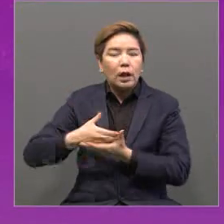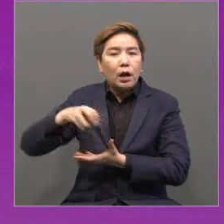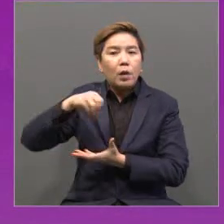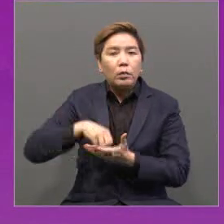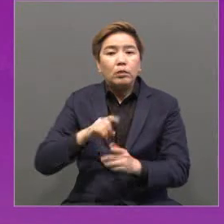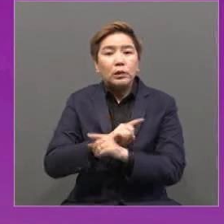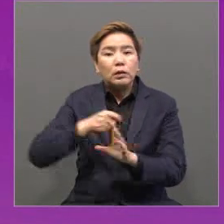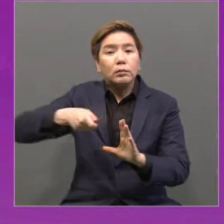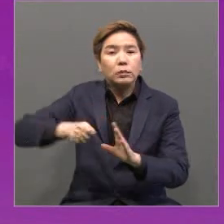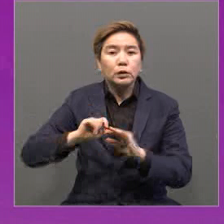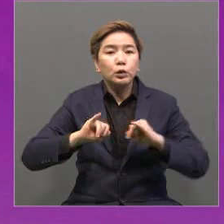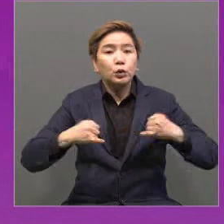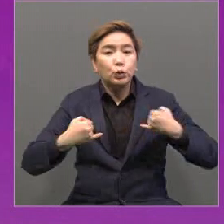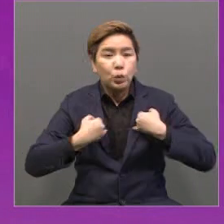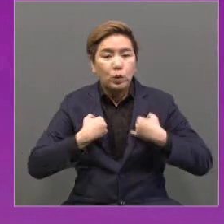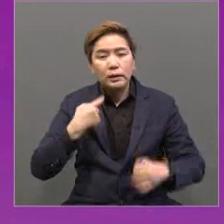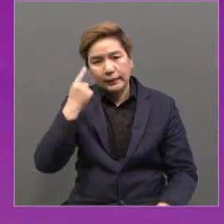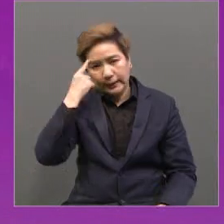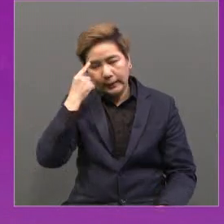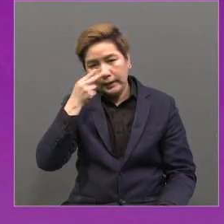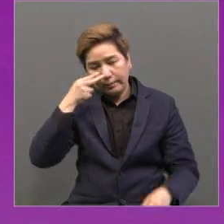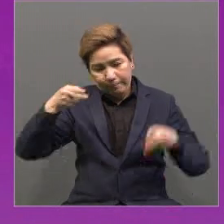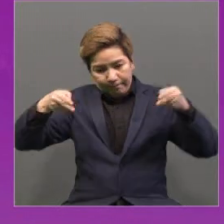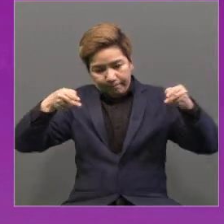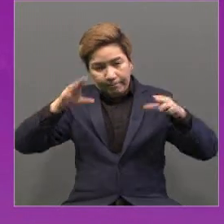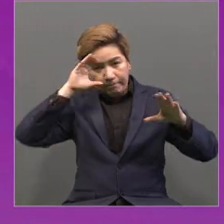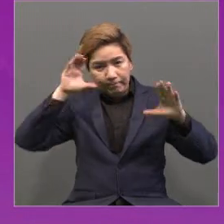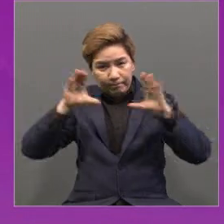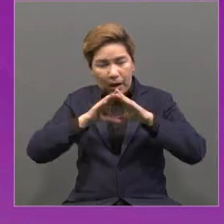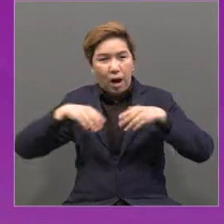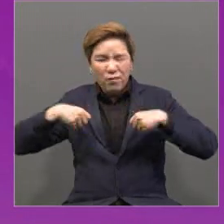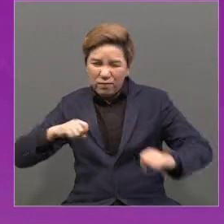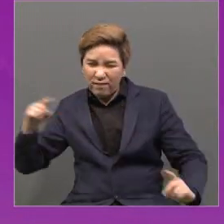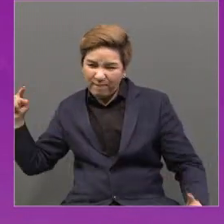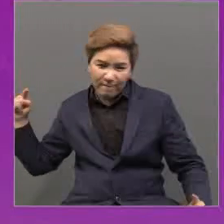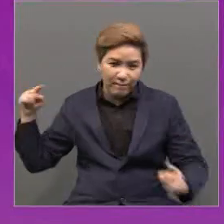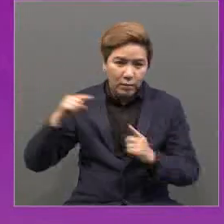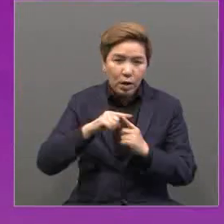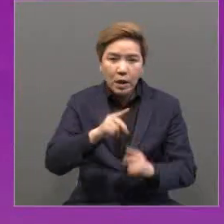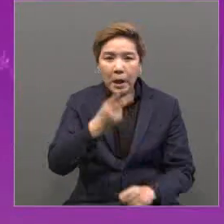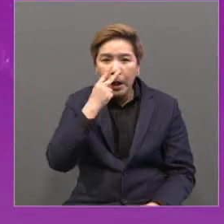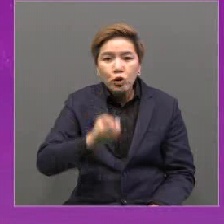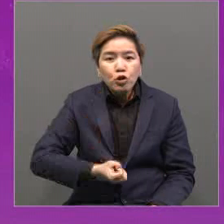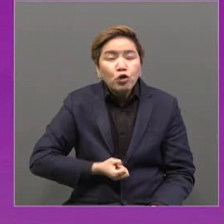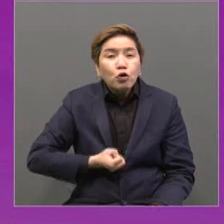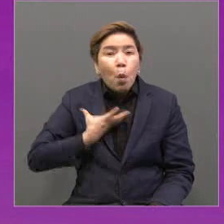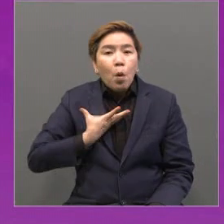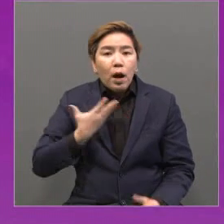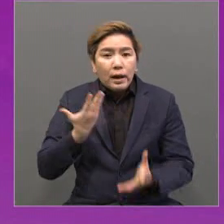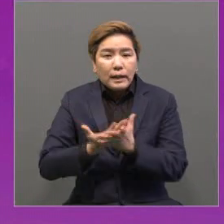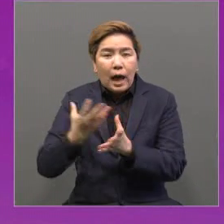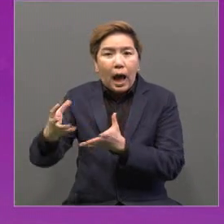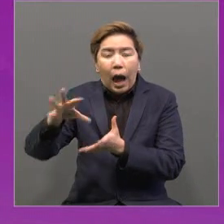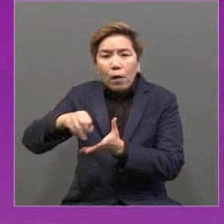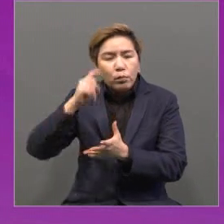แต่ปรากฏว่าเจ้าของพรรคเนี่ยเขาเห็นภาพจากกล้องวงจรปิดเขาก็เลยรีบบึ่งกลับมาคนร้ายตกใจปรากฏว่าเงิน